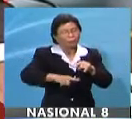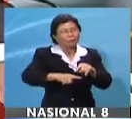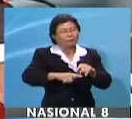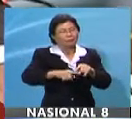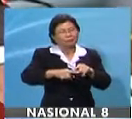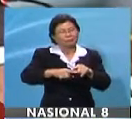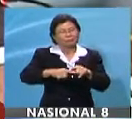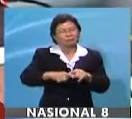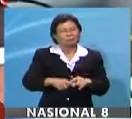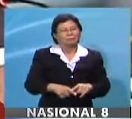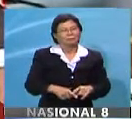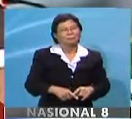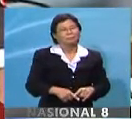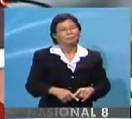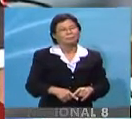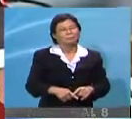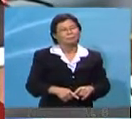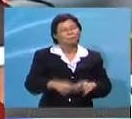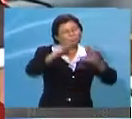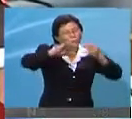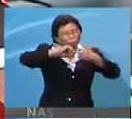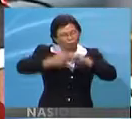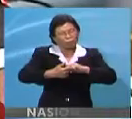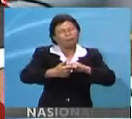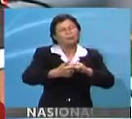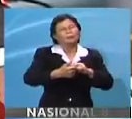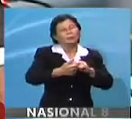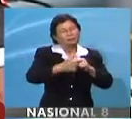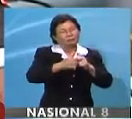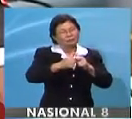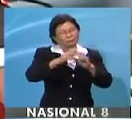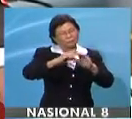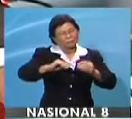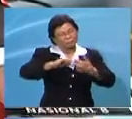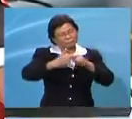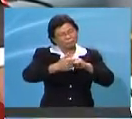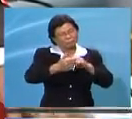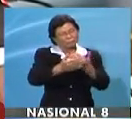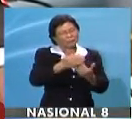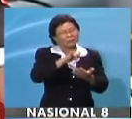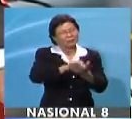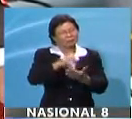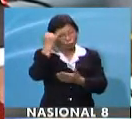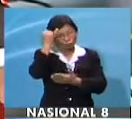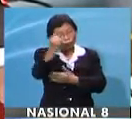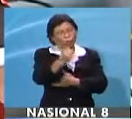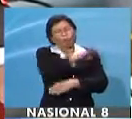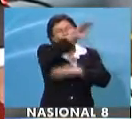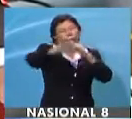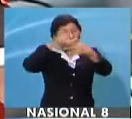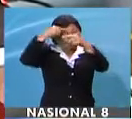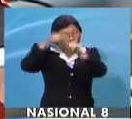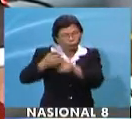addressed using available tools and mechanism. This is why, in our view, the unanimous adoption